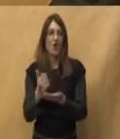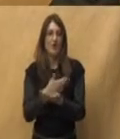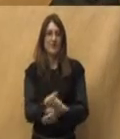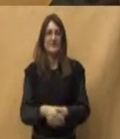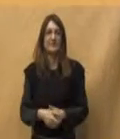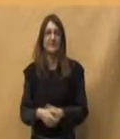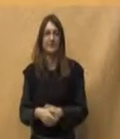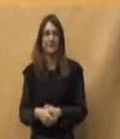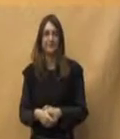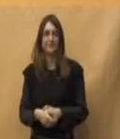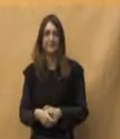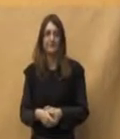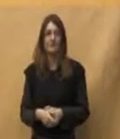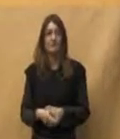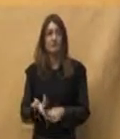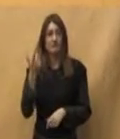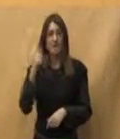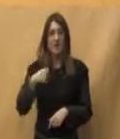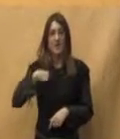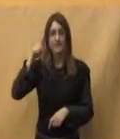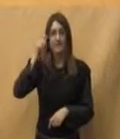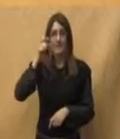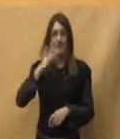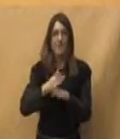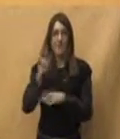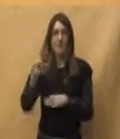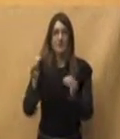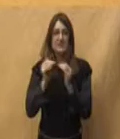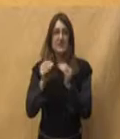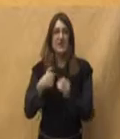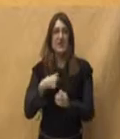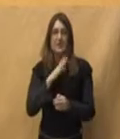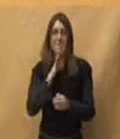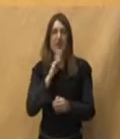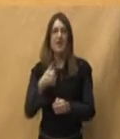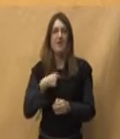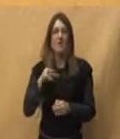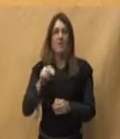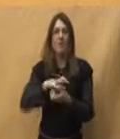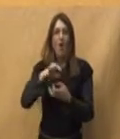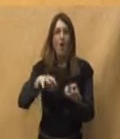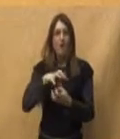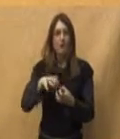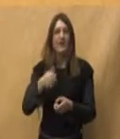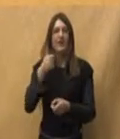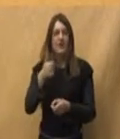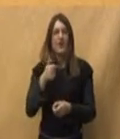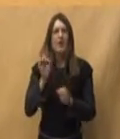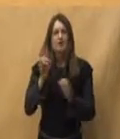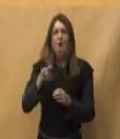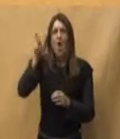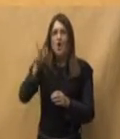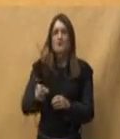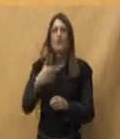tim. Ali ja mislim, ako bi se vi htjeli složiti sa mnom, ja sam majka, imam obitelj i sve, jedna prava osoba